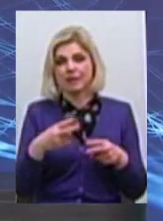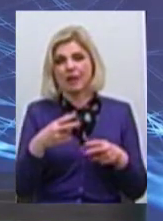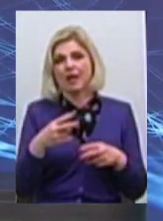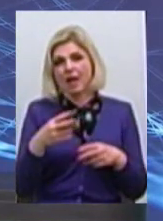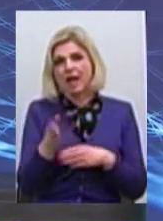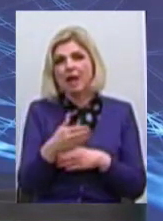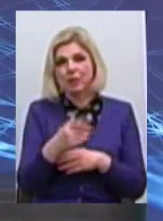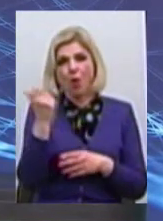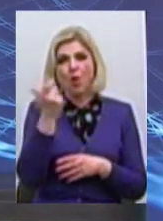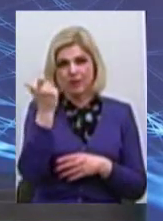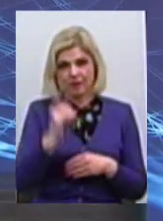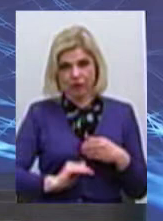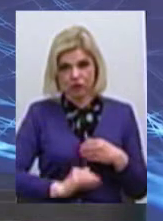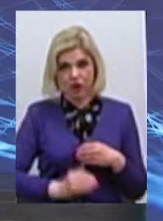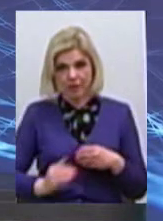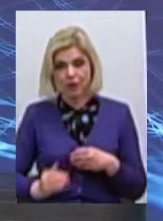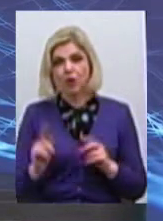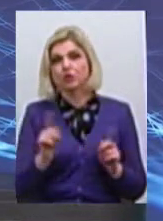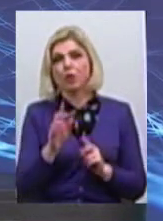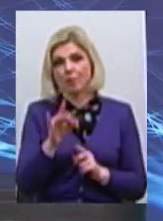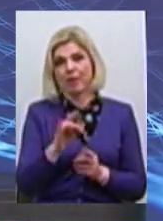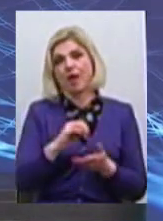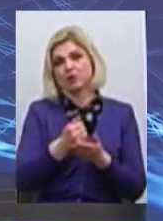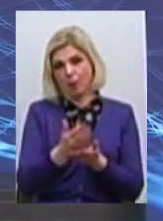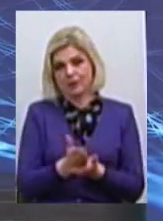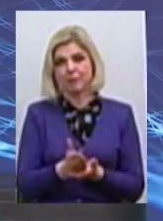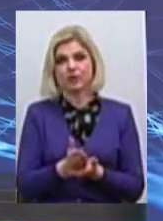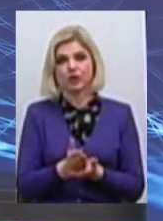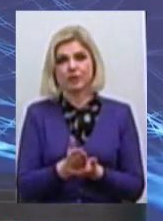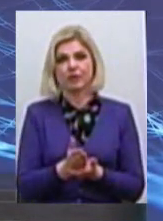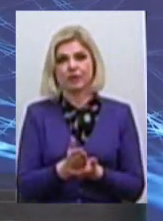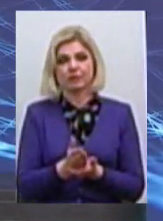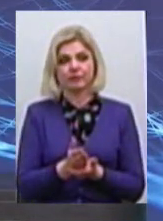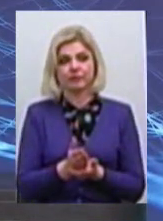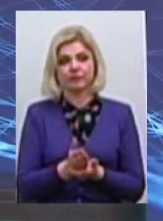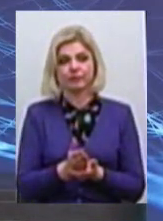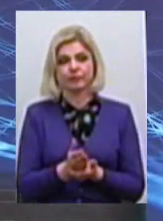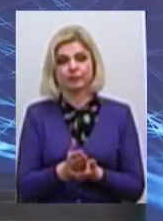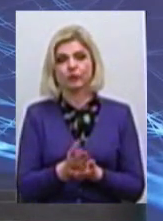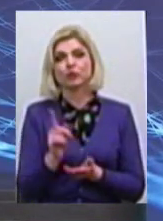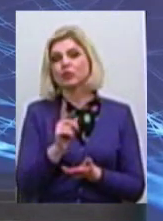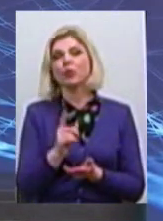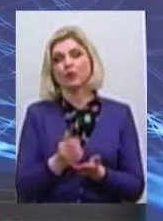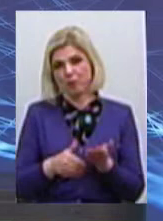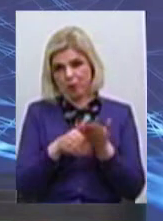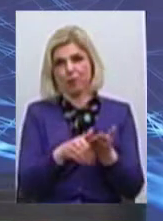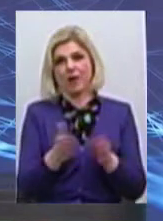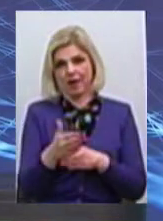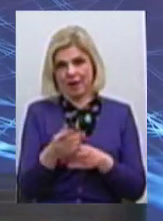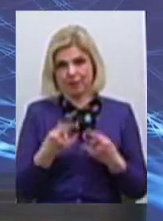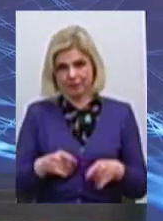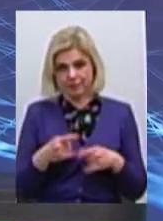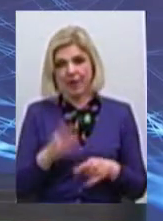господарства, для того, щоб забезпечити належним чином нерест на